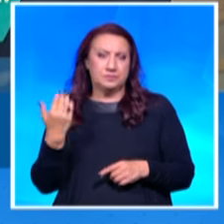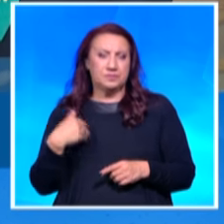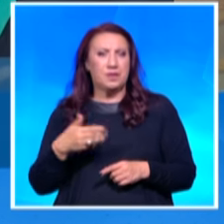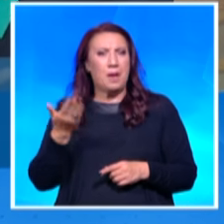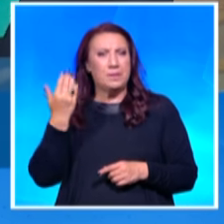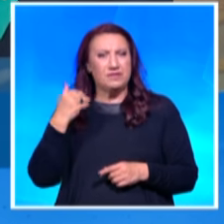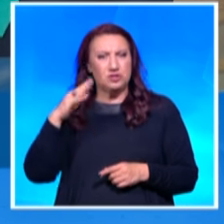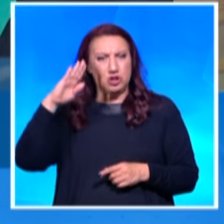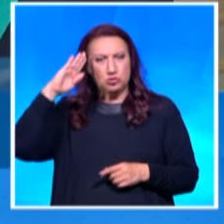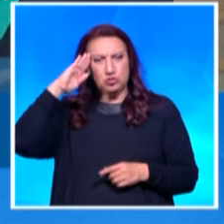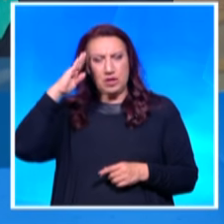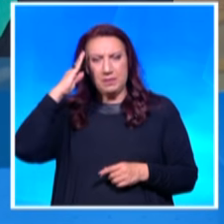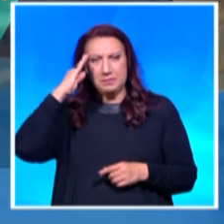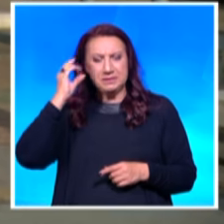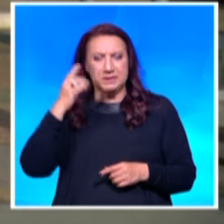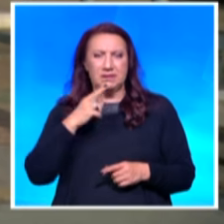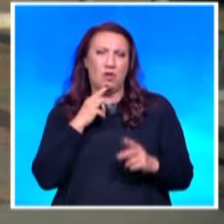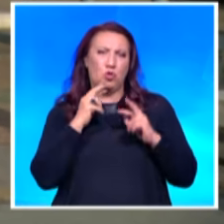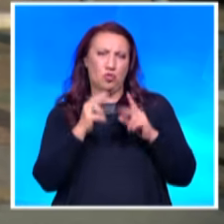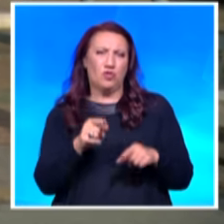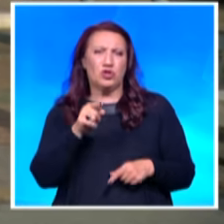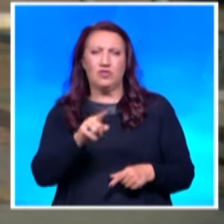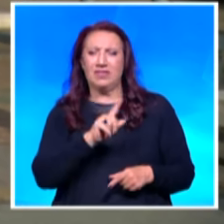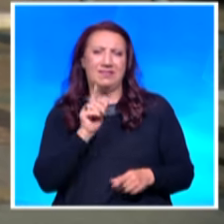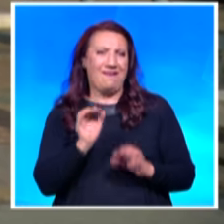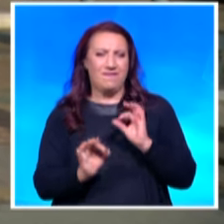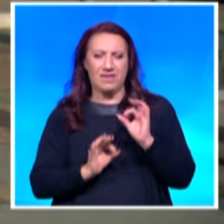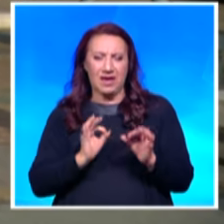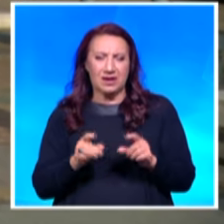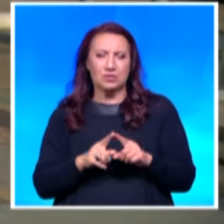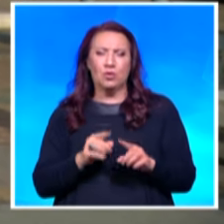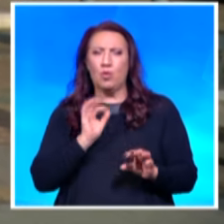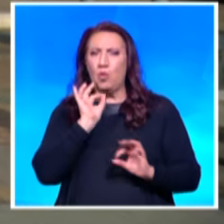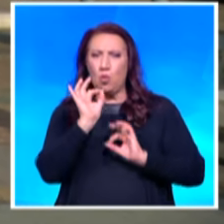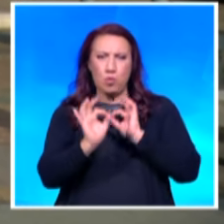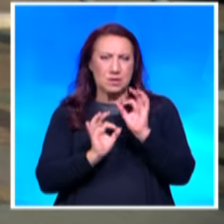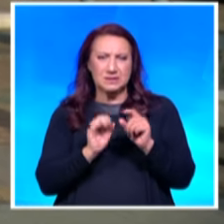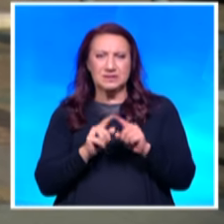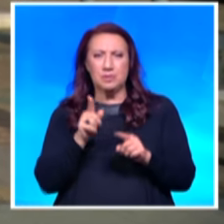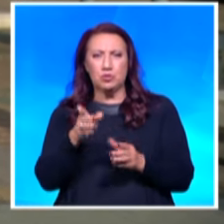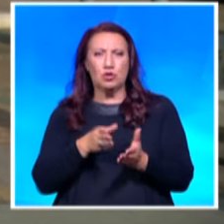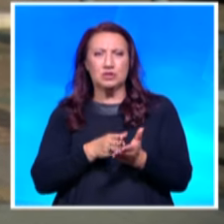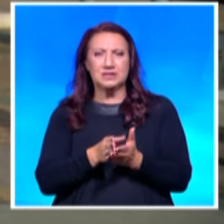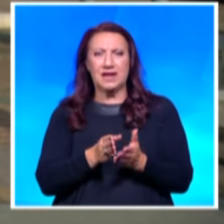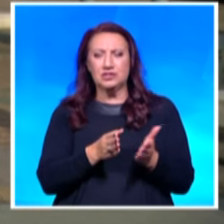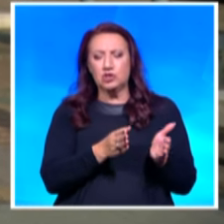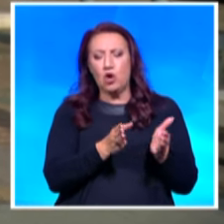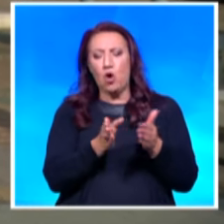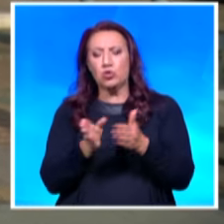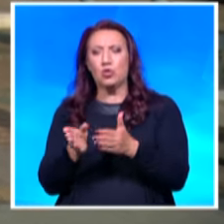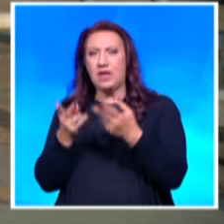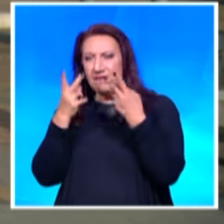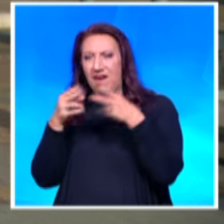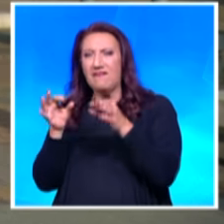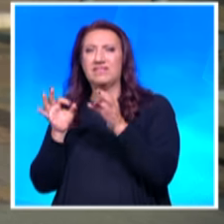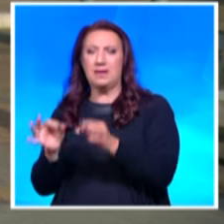отвърна, че всичко това е невярна информация. Обясни, че се отклонява по този начин, чрез днешния брифинг, вниманието